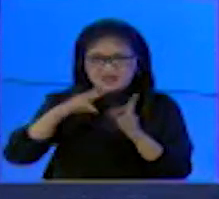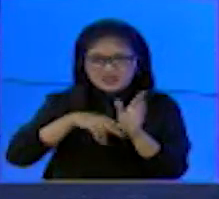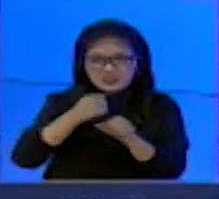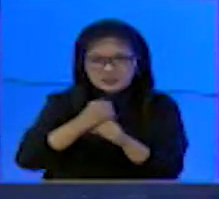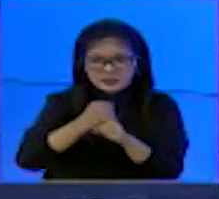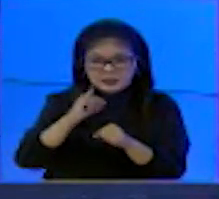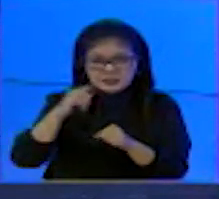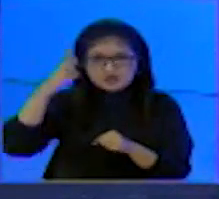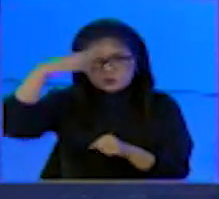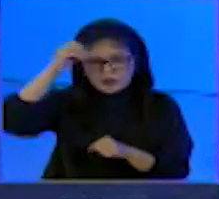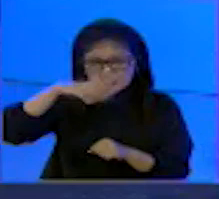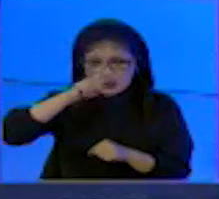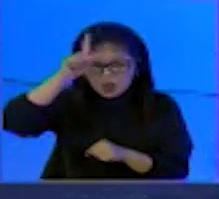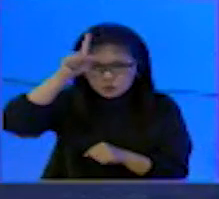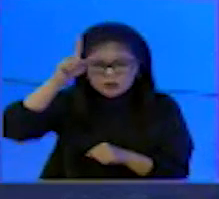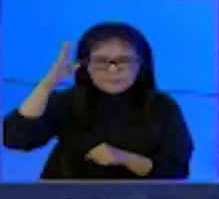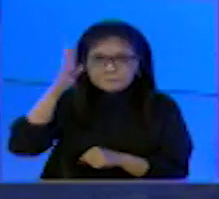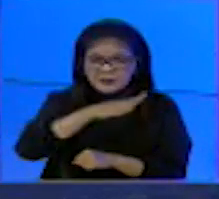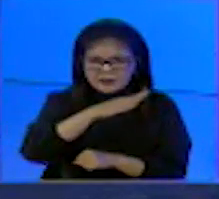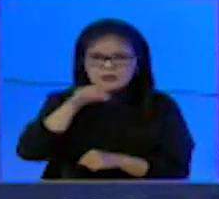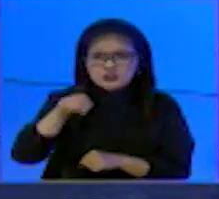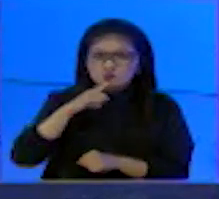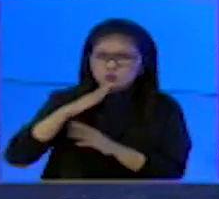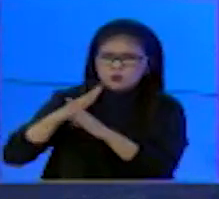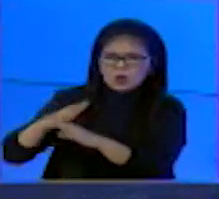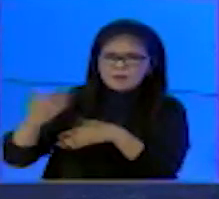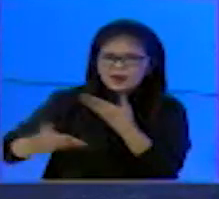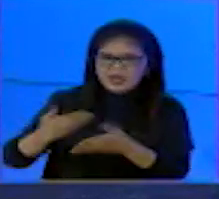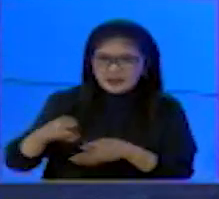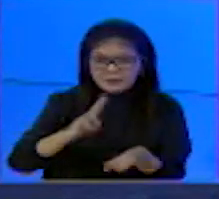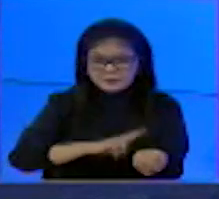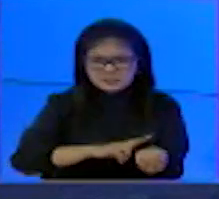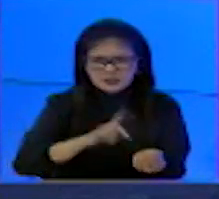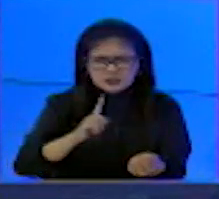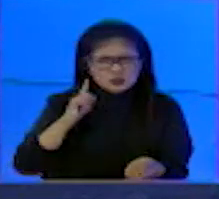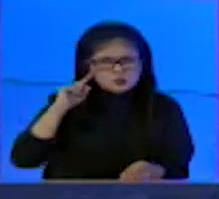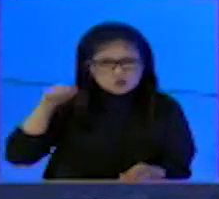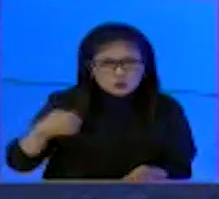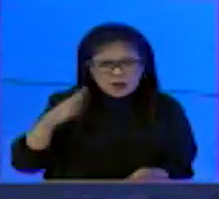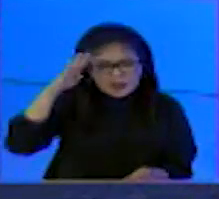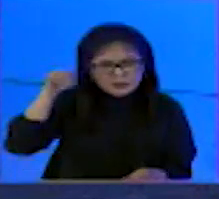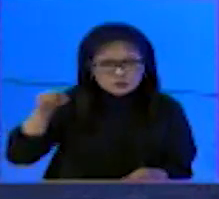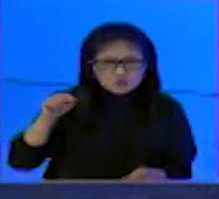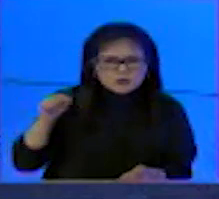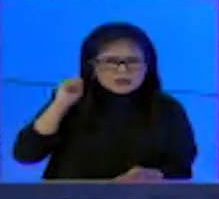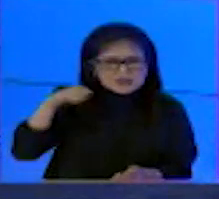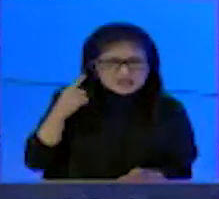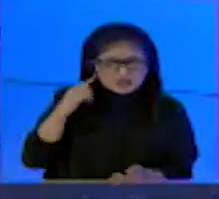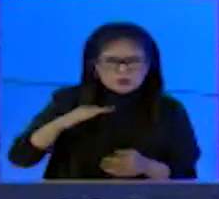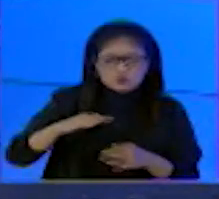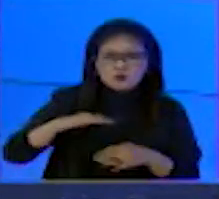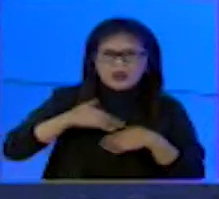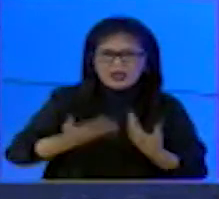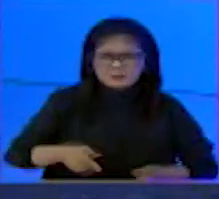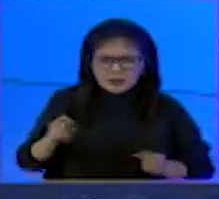menolak melayani pasien karena suami ibu hamil tersebut bekerja di daerah terjangkit COVID-19. Beruntung, ada bidan yang